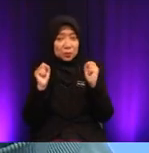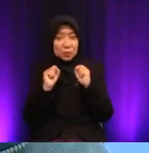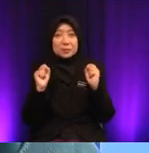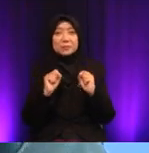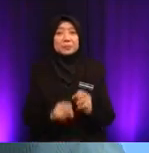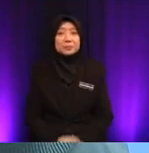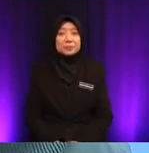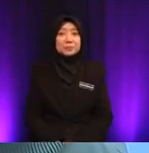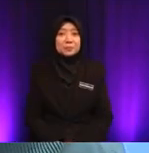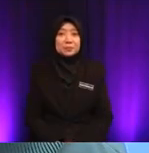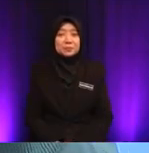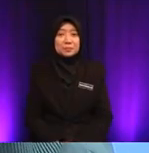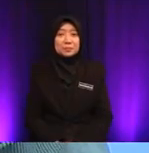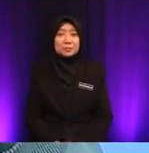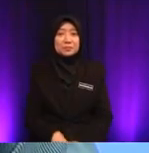anjing